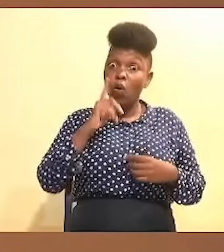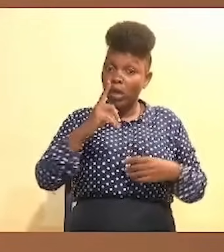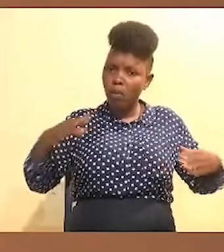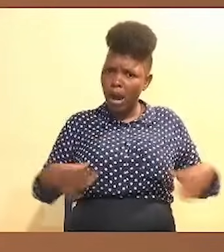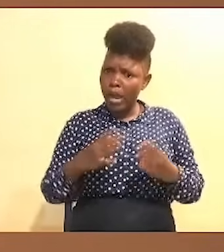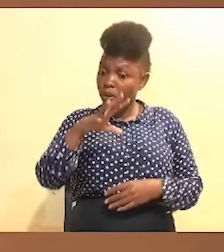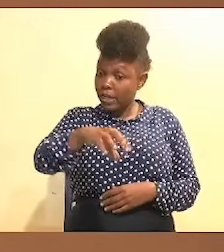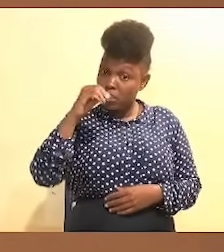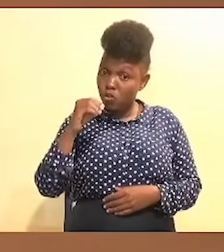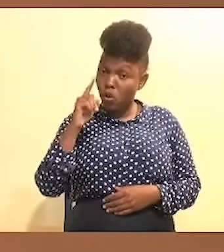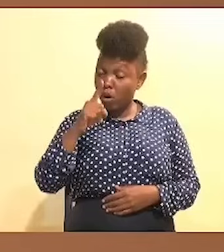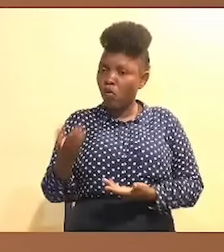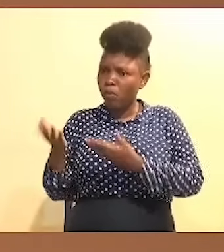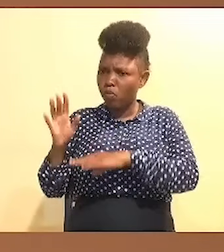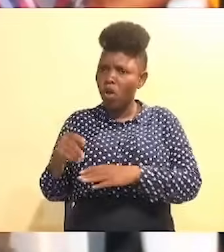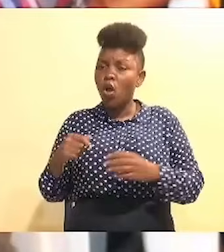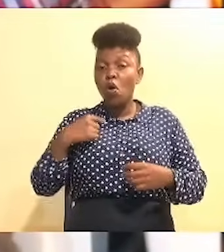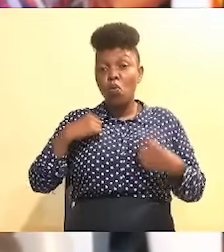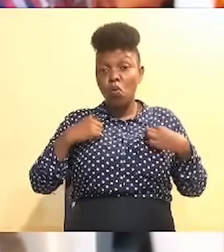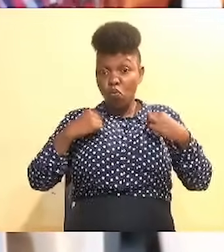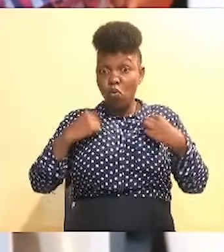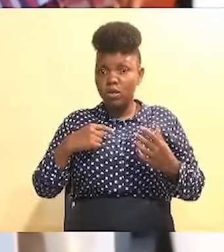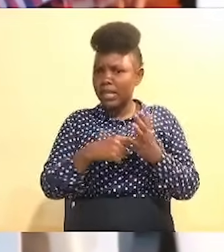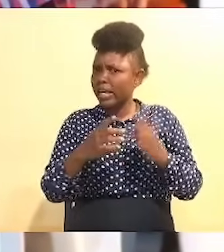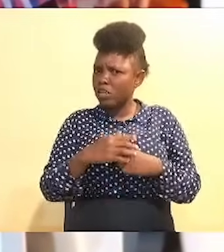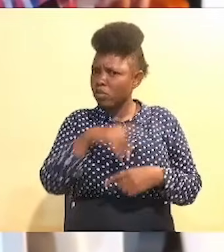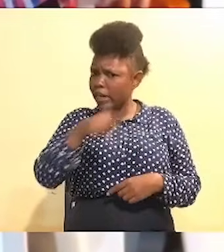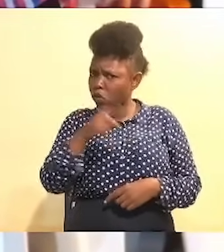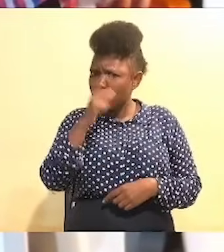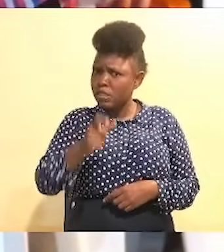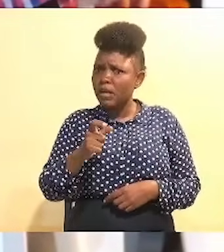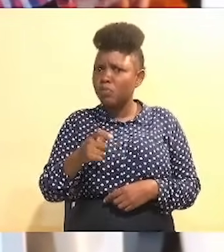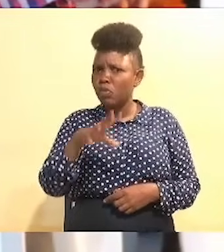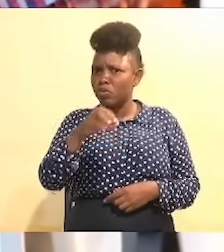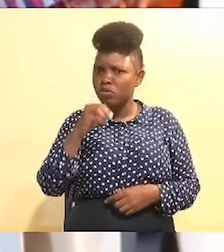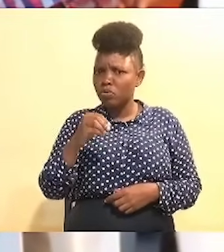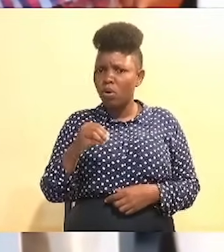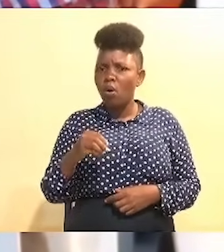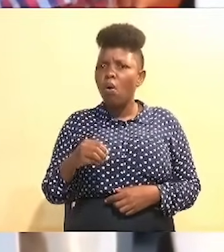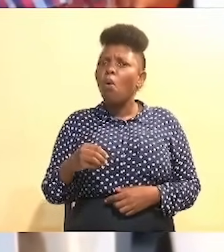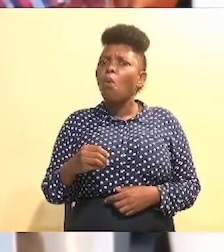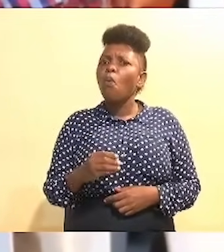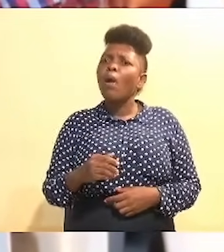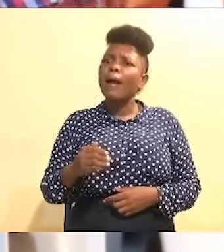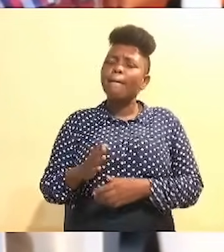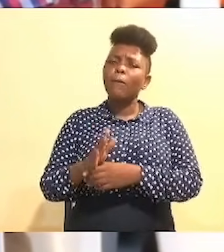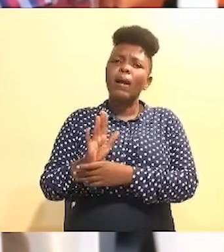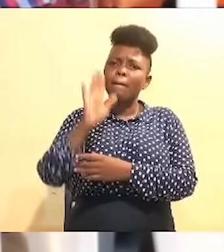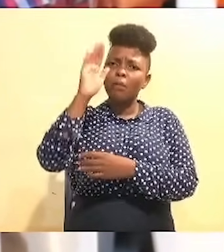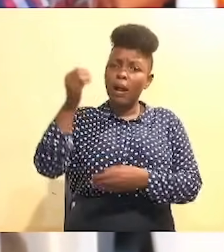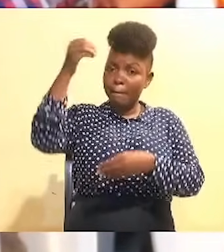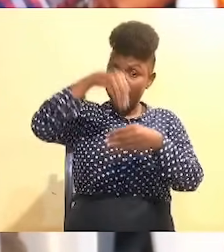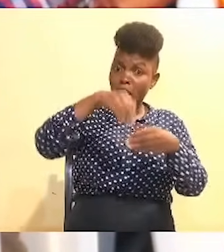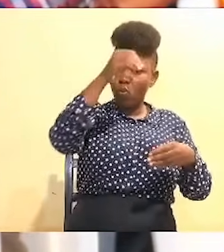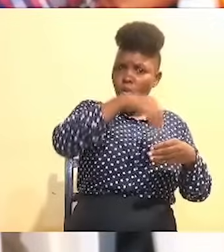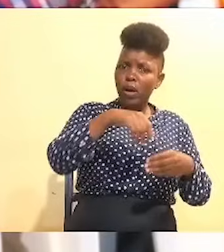Za Yesu zilikosa hata mtu wa kuchukua. Mwisho akapiga kura kwamba haiwezekani mtu afe nguo yake isigawani. Kila mmoja anambia chukua, sasa nani